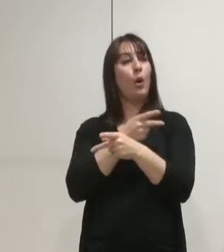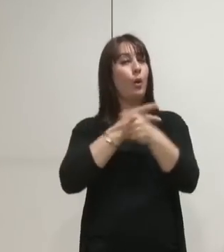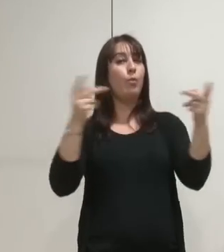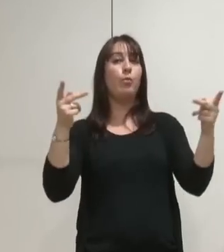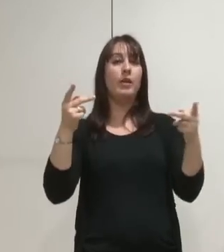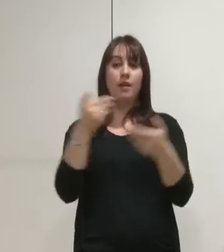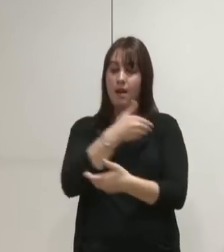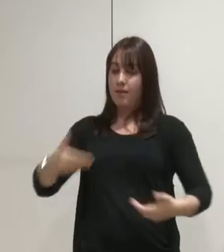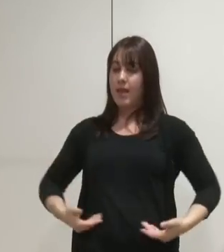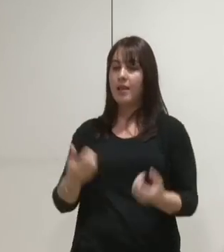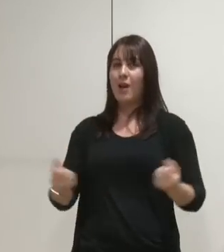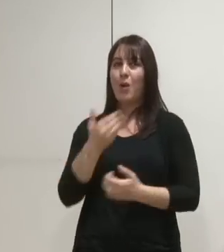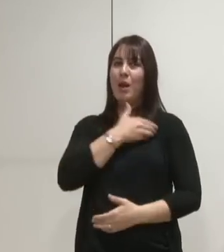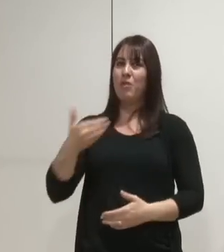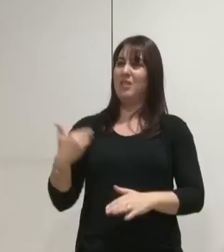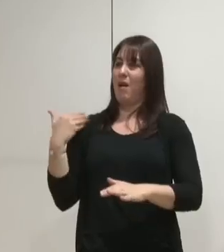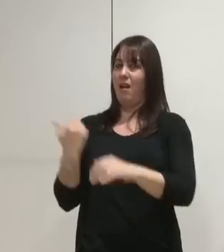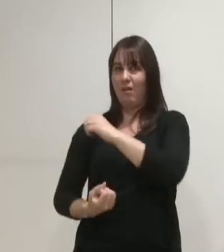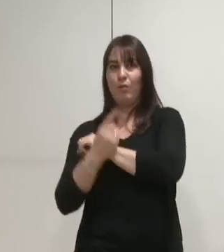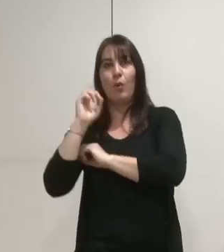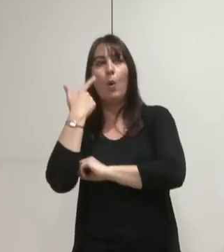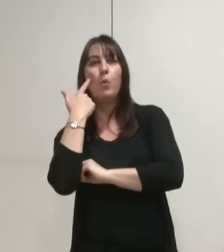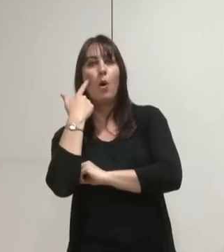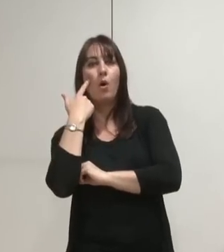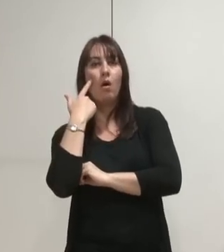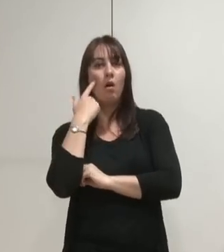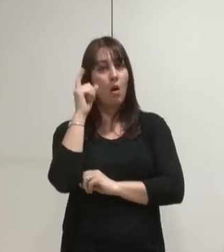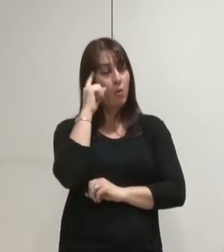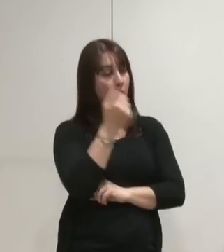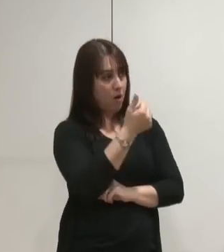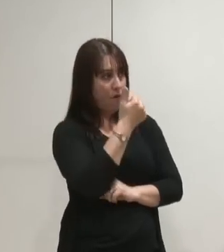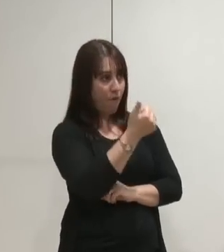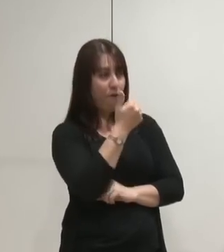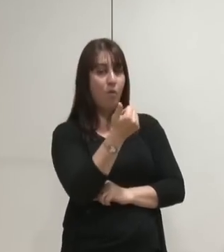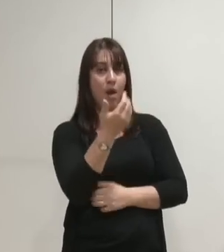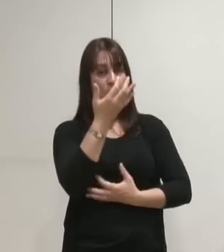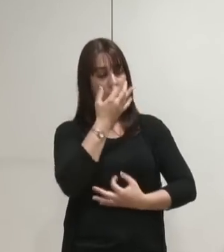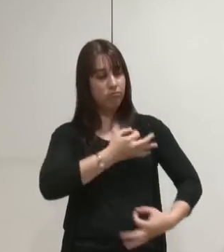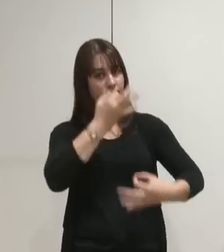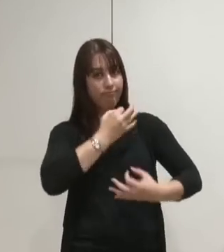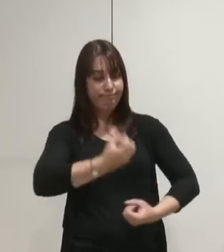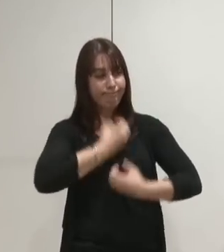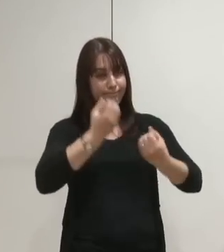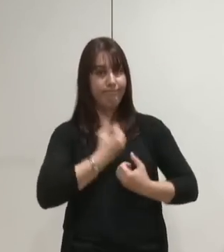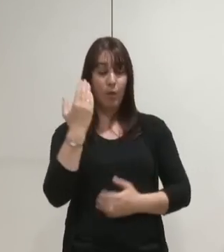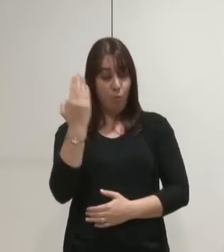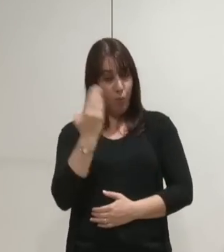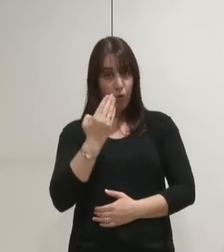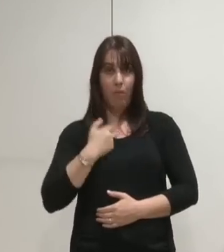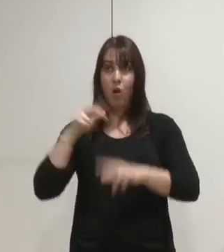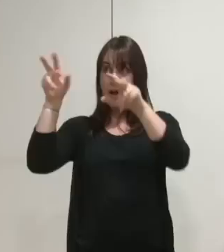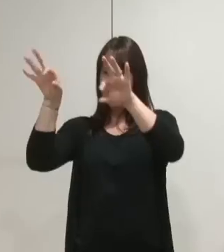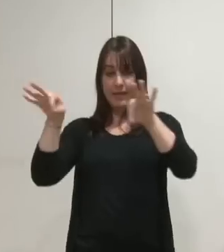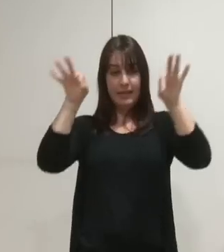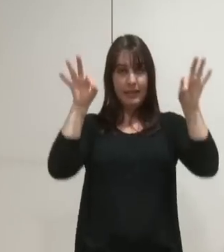la dernière campagne municipale afin d'appuyer le discours que vous avez tenu sur la nécessité et je cite de